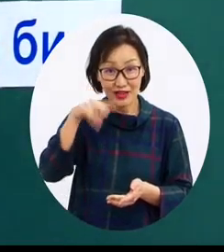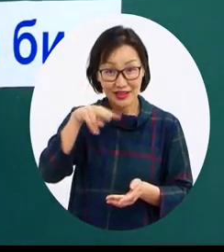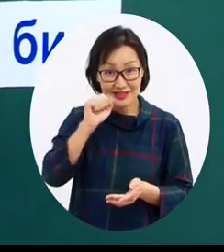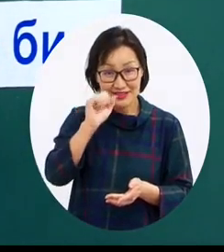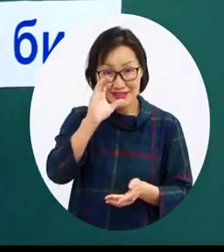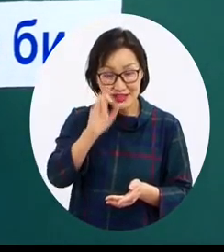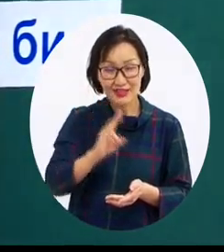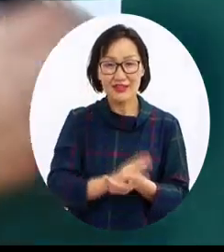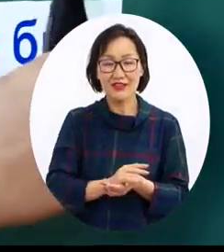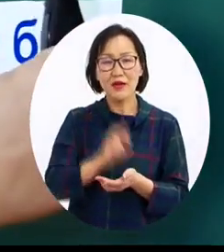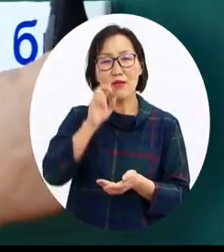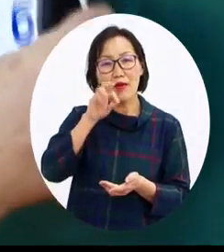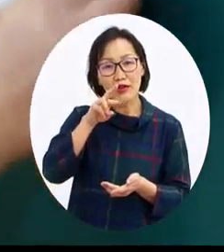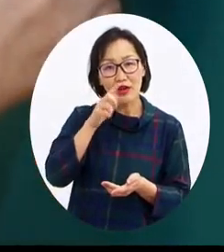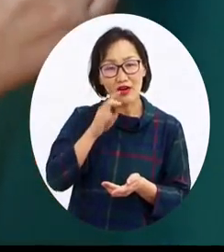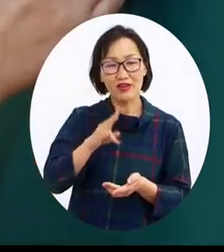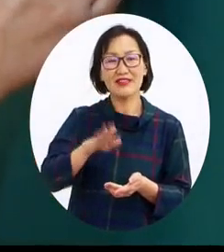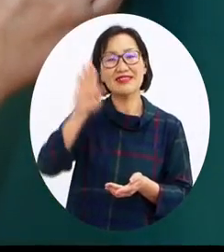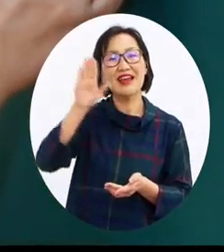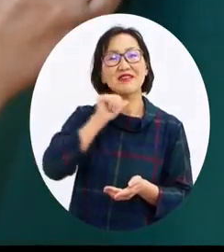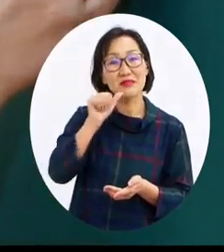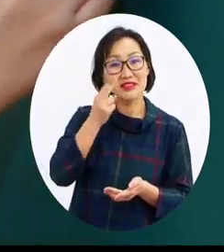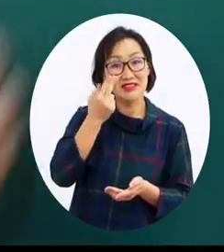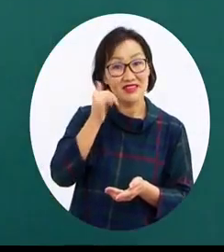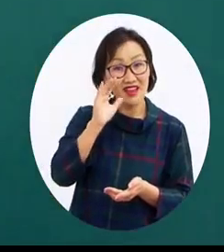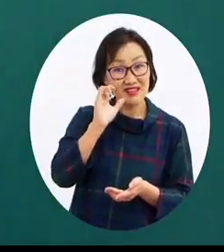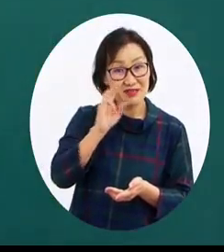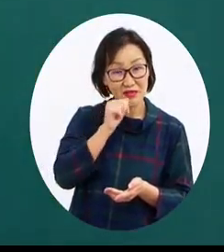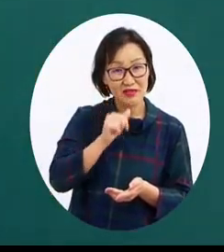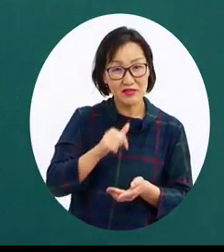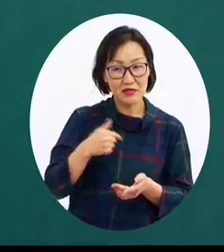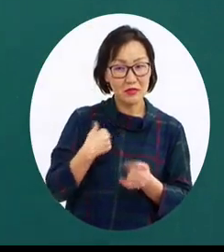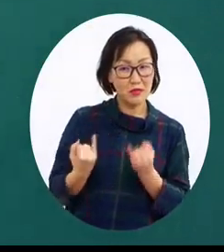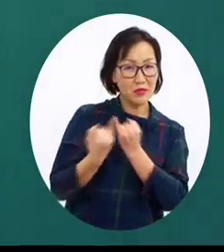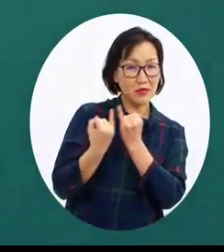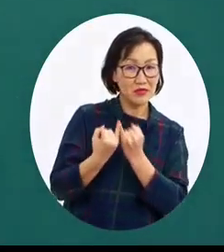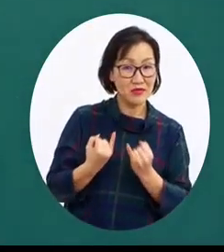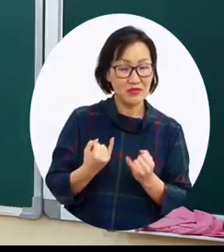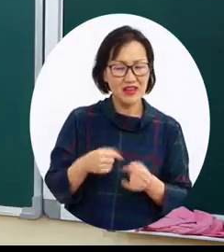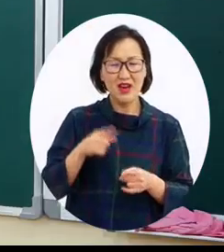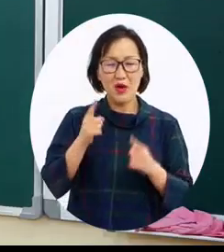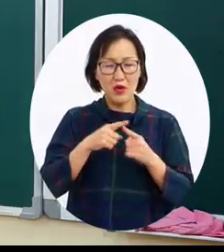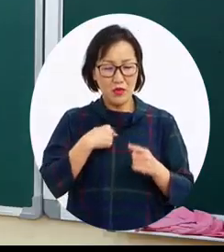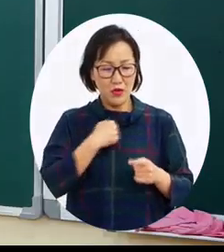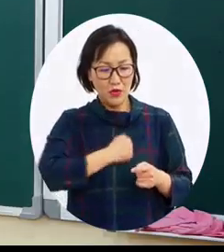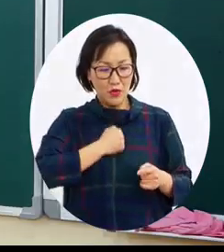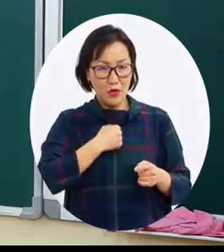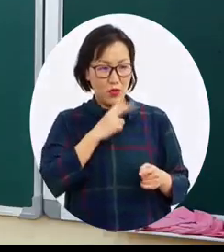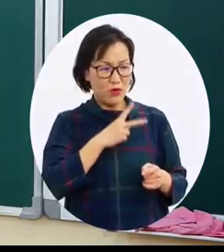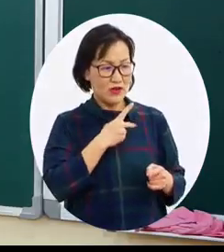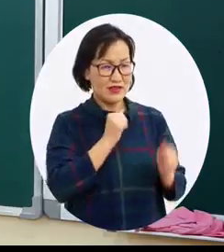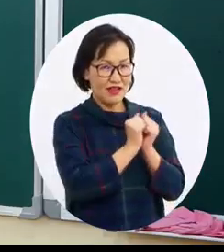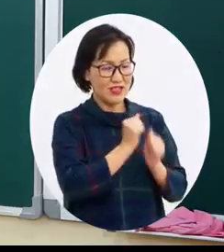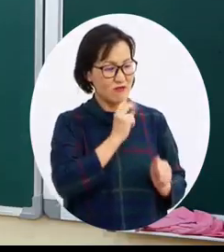болгон дайсан биш. Хичнээн ууртай уцаартай, хичнээн чамд хатуу хэлсэн ч гэсэн тэр чиний төлөө